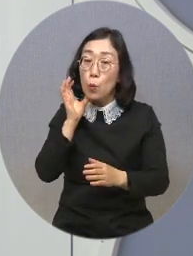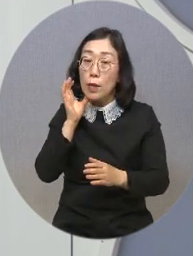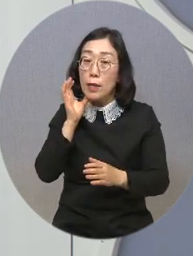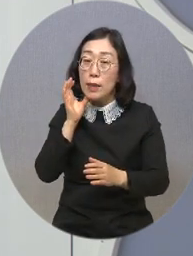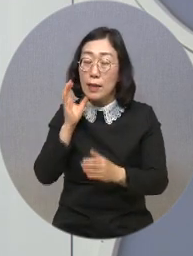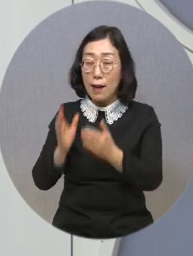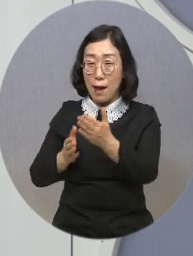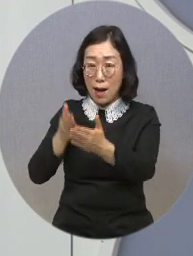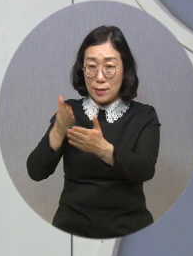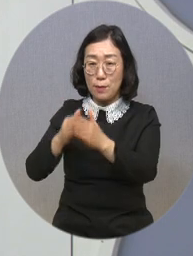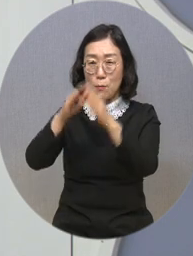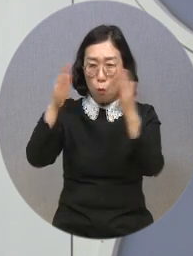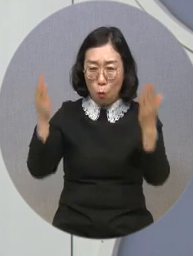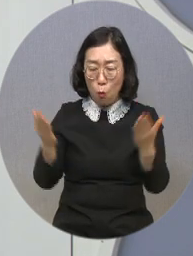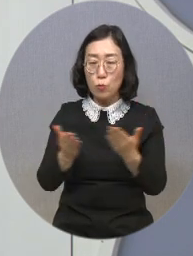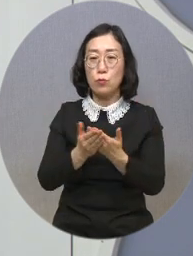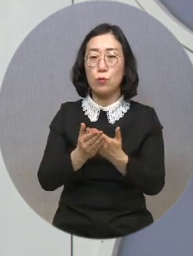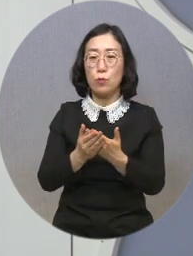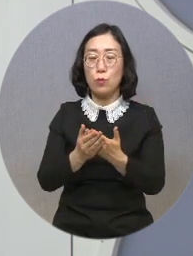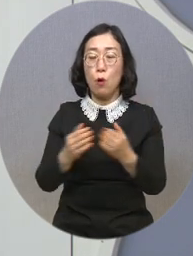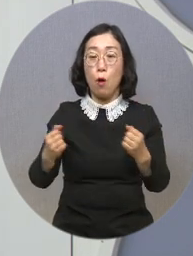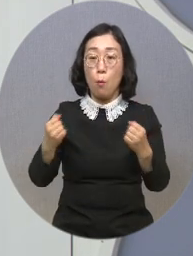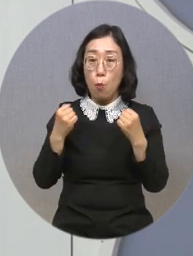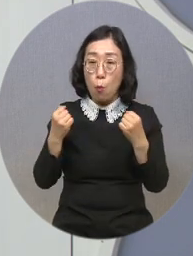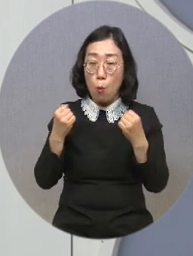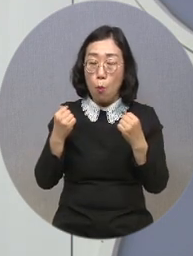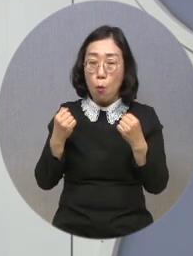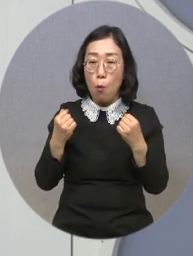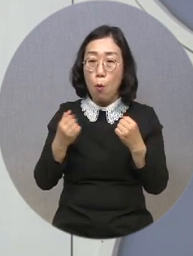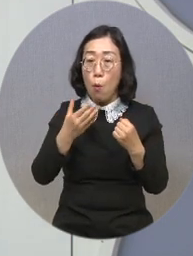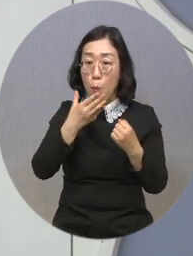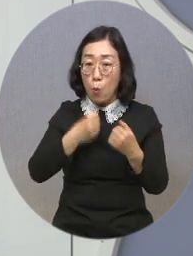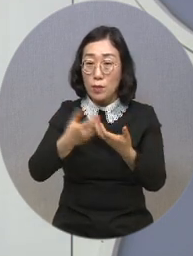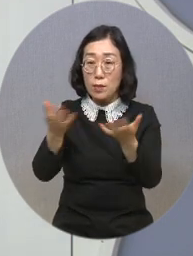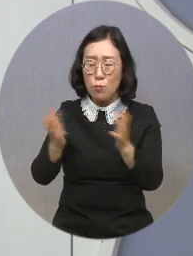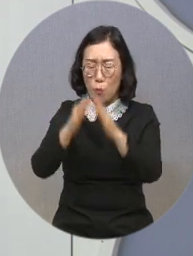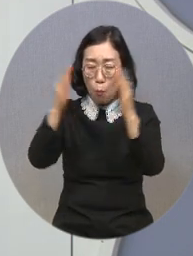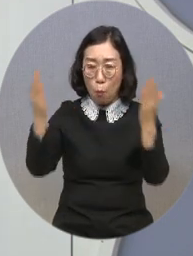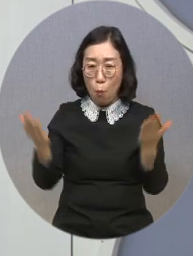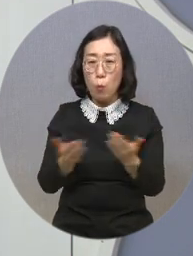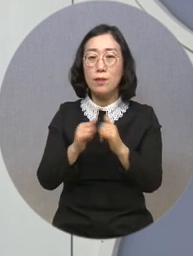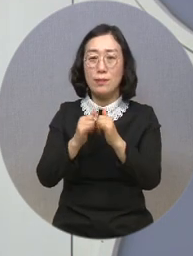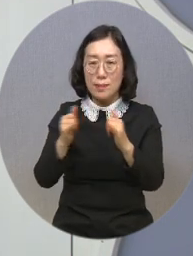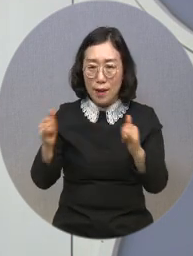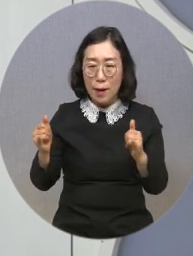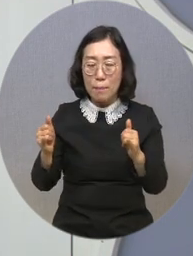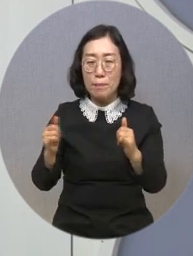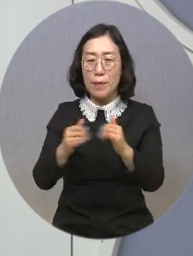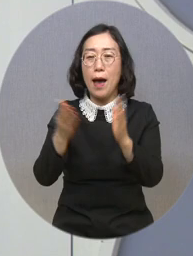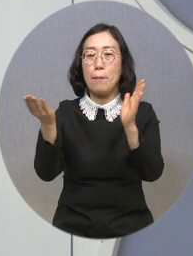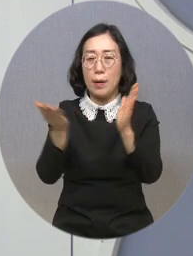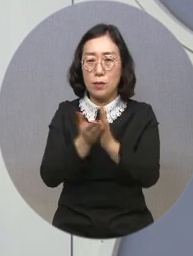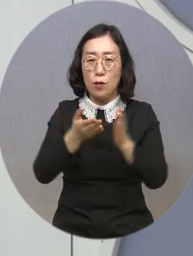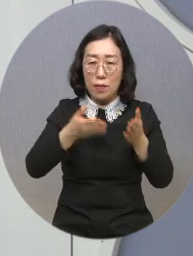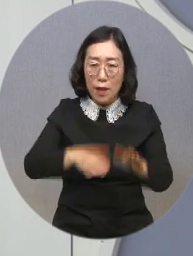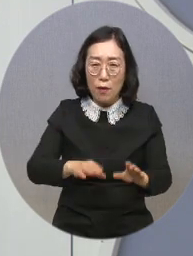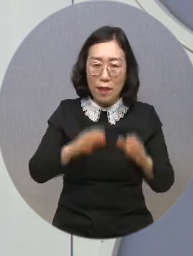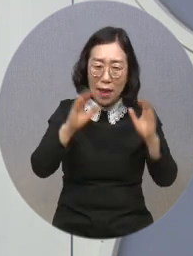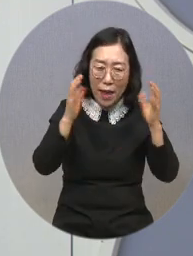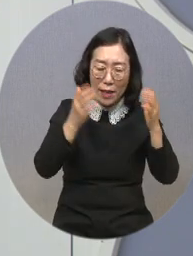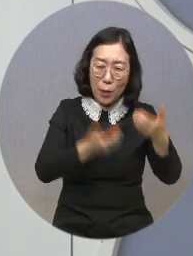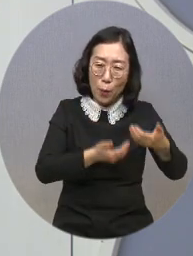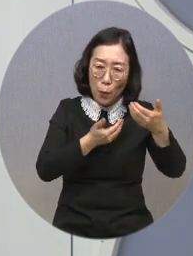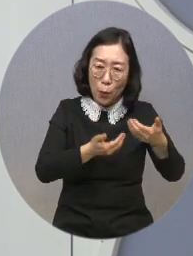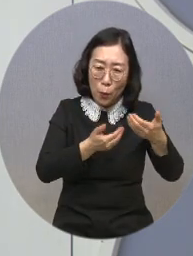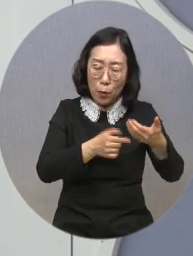노인분까지 다 보건복지는 전 국민이 다 그 해당이 됩니다. 그러니까 나서부터 이제